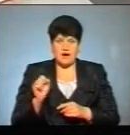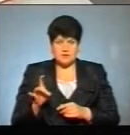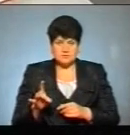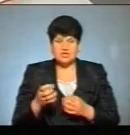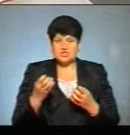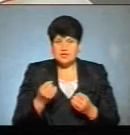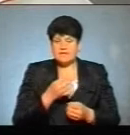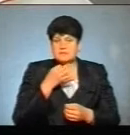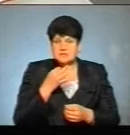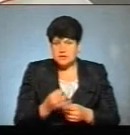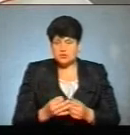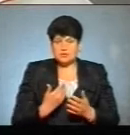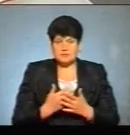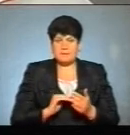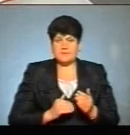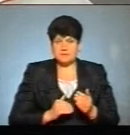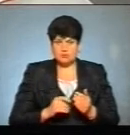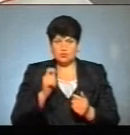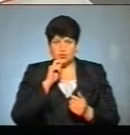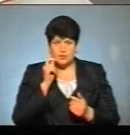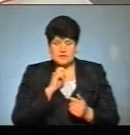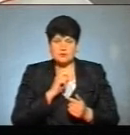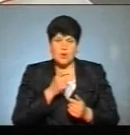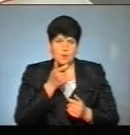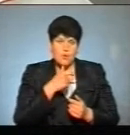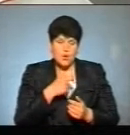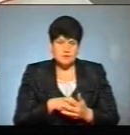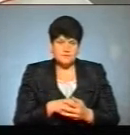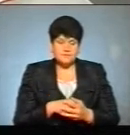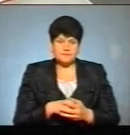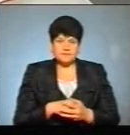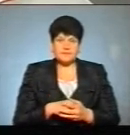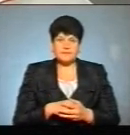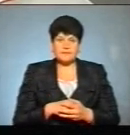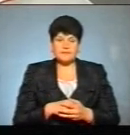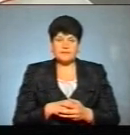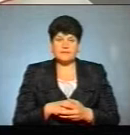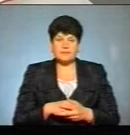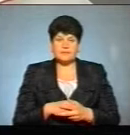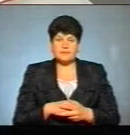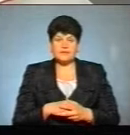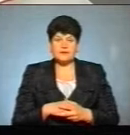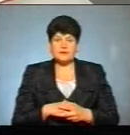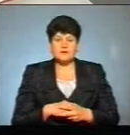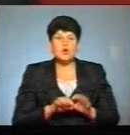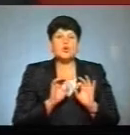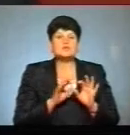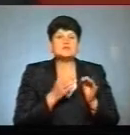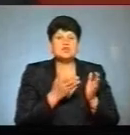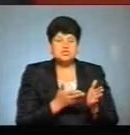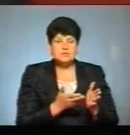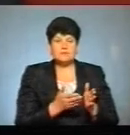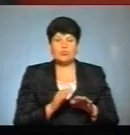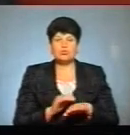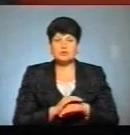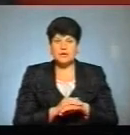ще скаже підприємець, представник українського Морозова, так? Скаже зі своєї сторони. Я керуюсь, власник, директор. Розкажіть, будь ласка, зокрема,